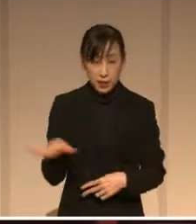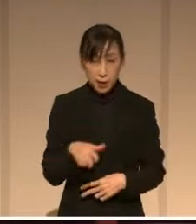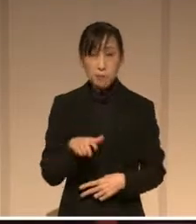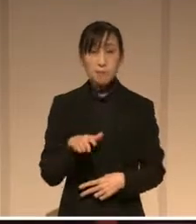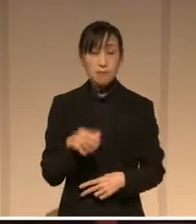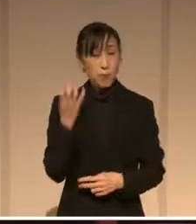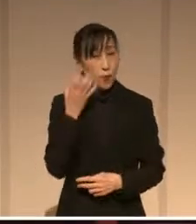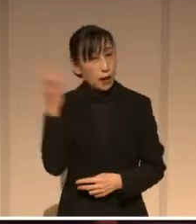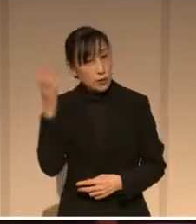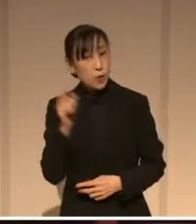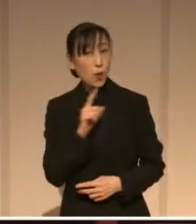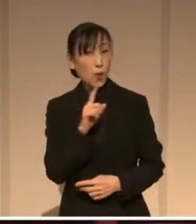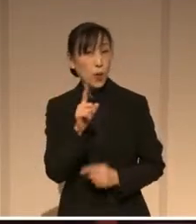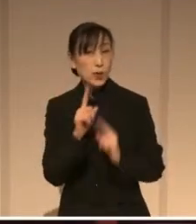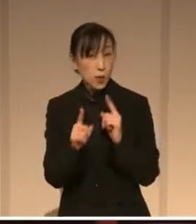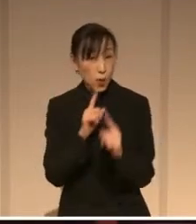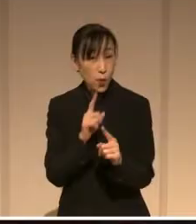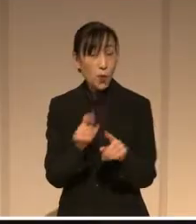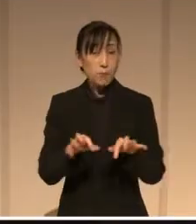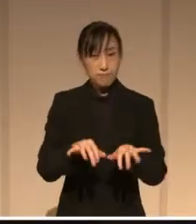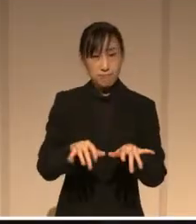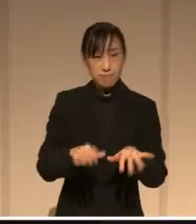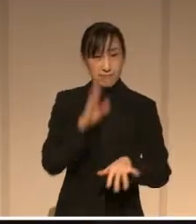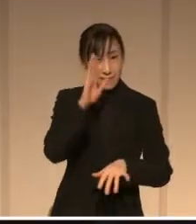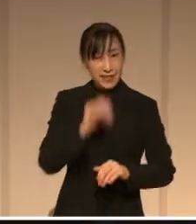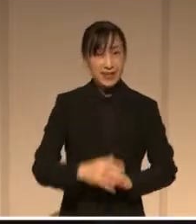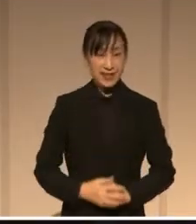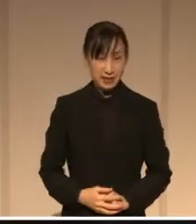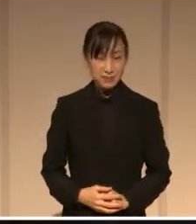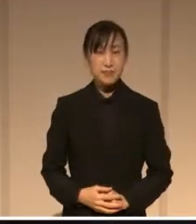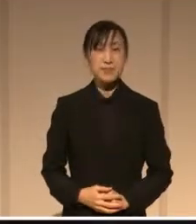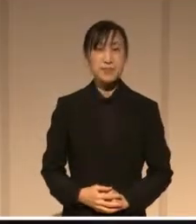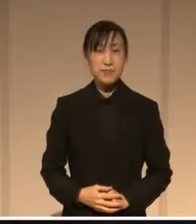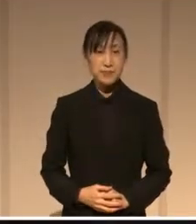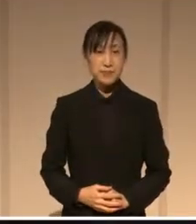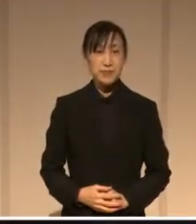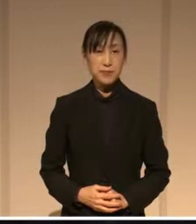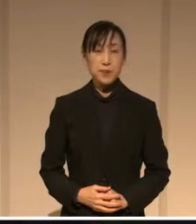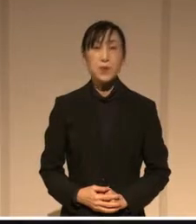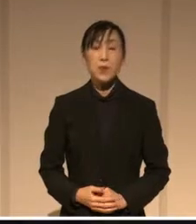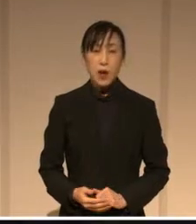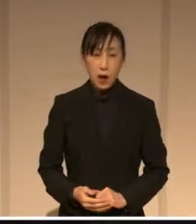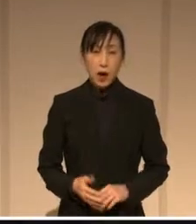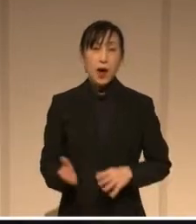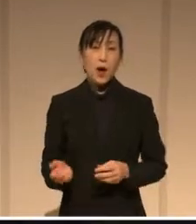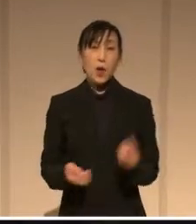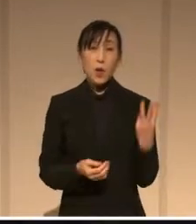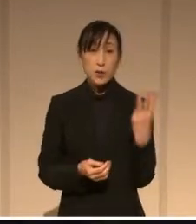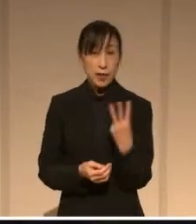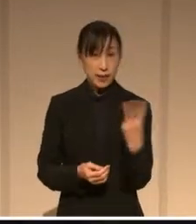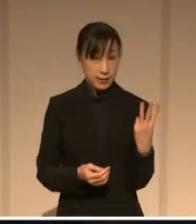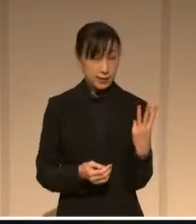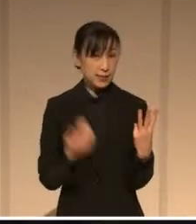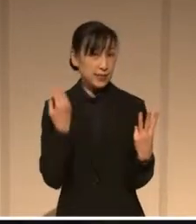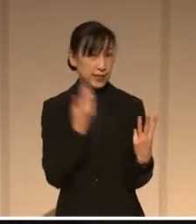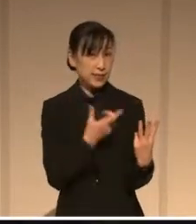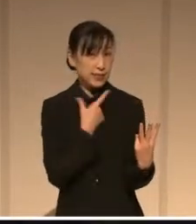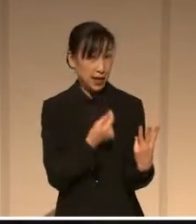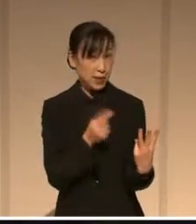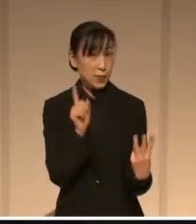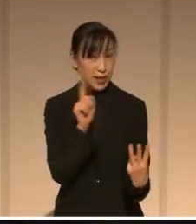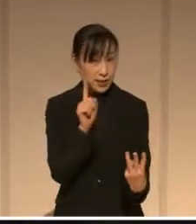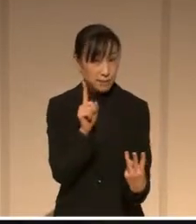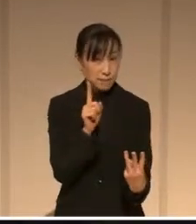寄せくださいさあさっそくですけれどもこのお三方お揃いで聞きたいことといえばこちらではない